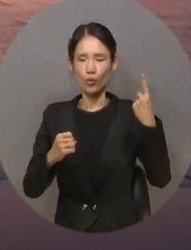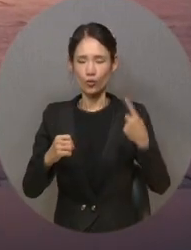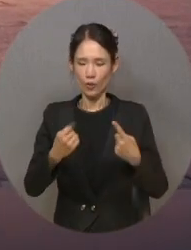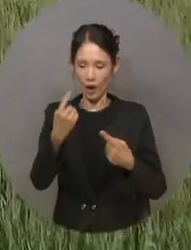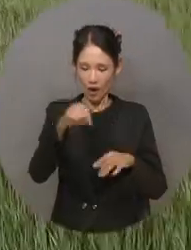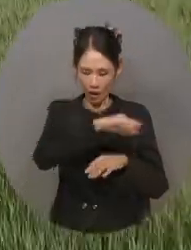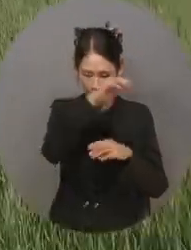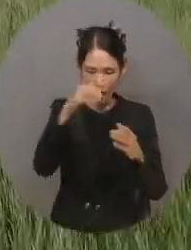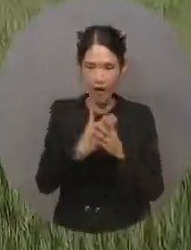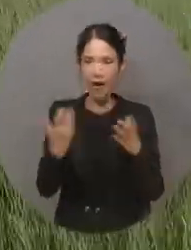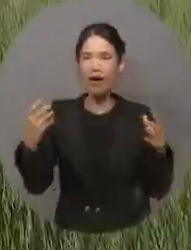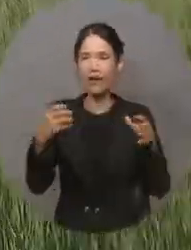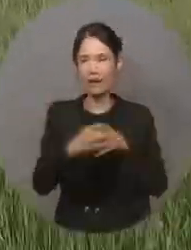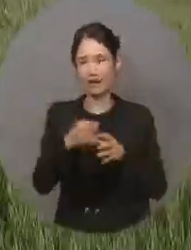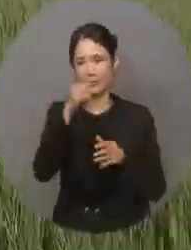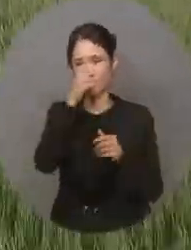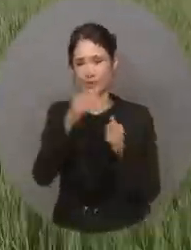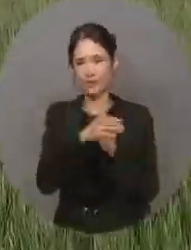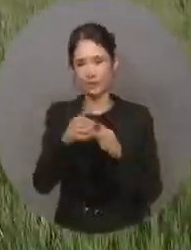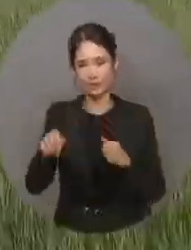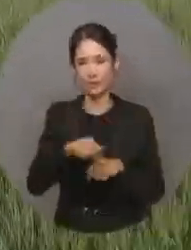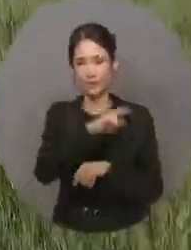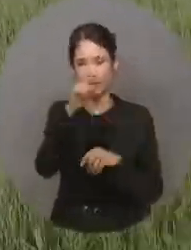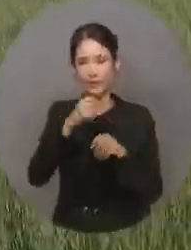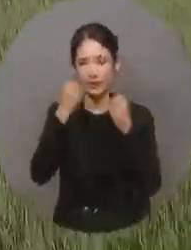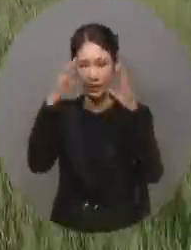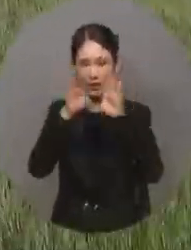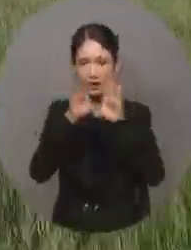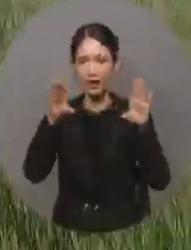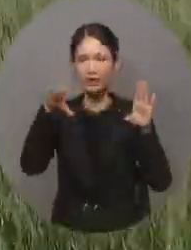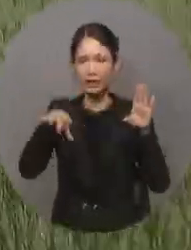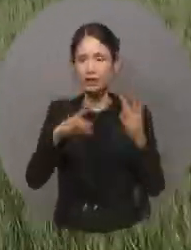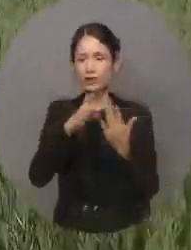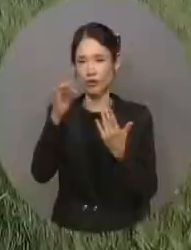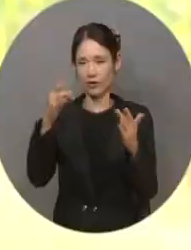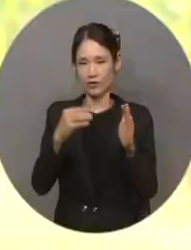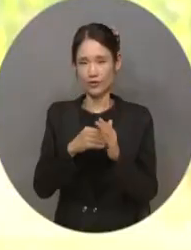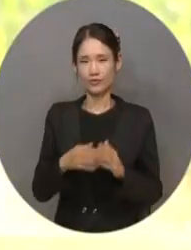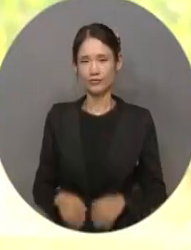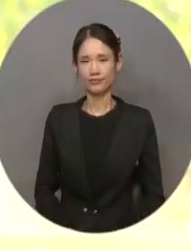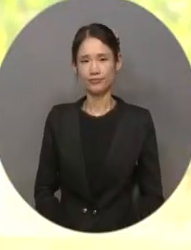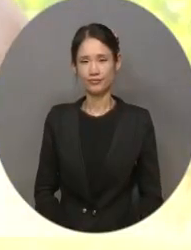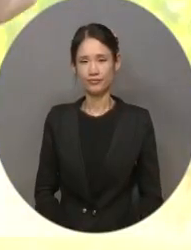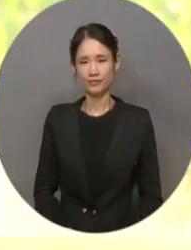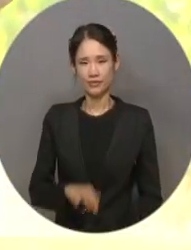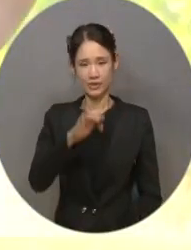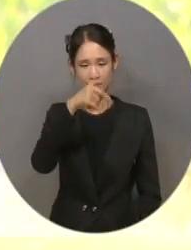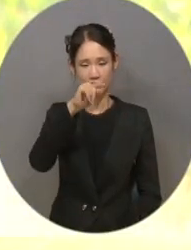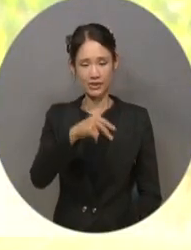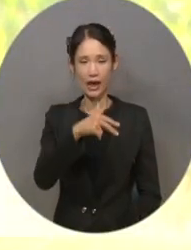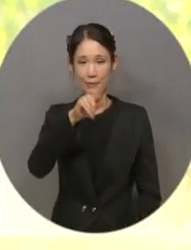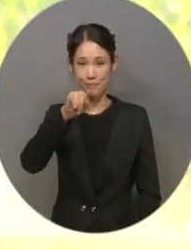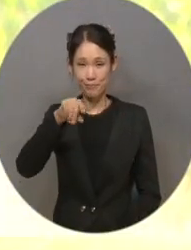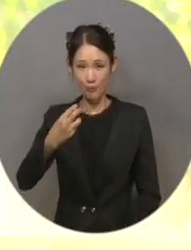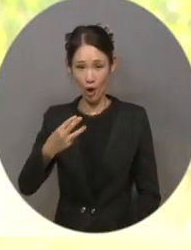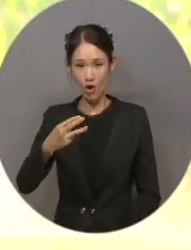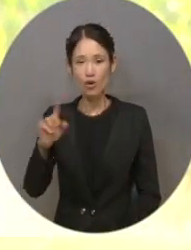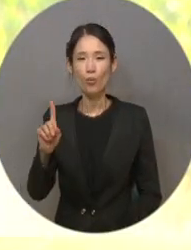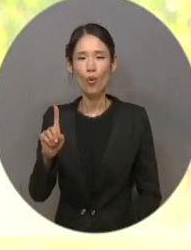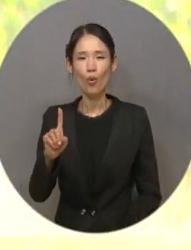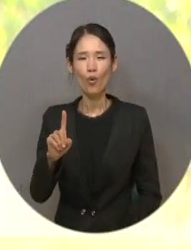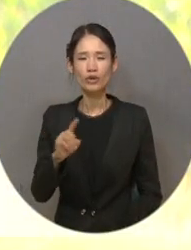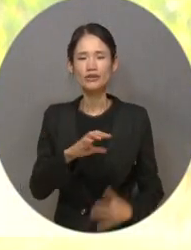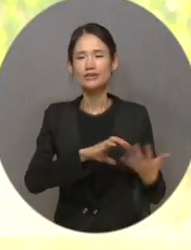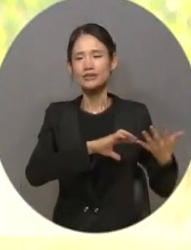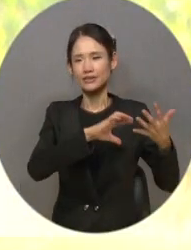살려 이번 세계유산축전의 개최지로 선정됐습니다. 이 갯벌 자체가